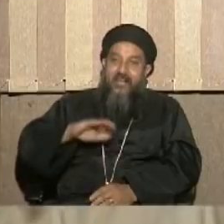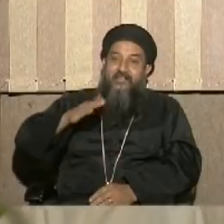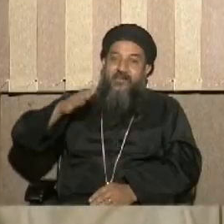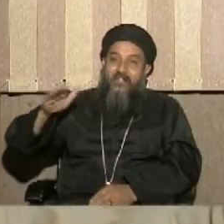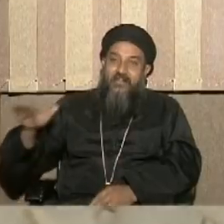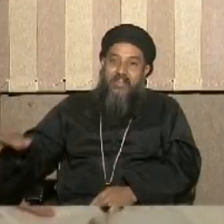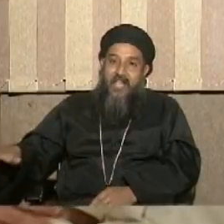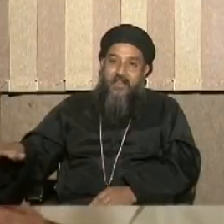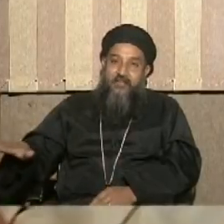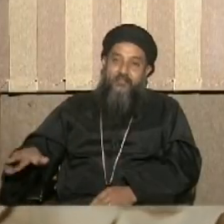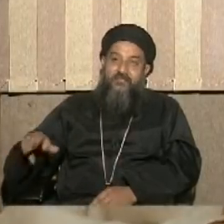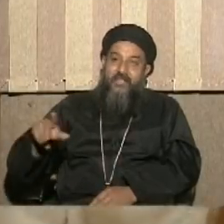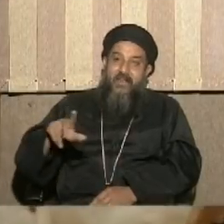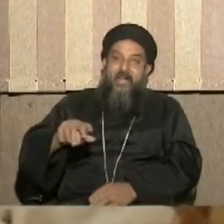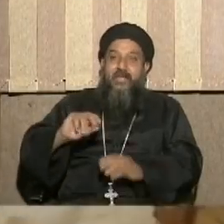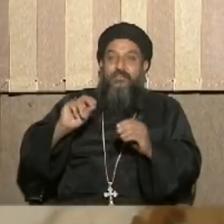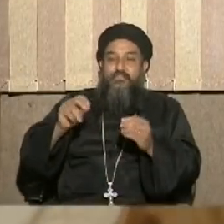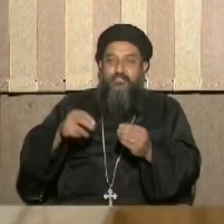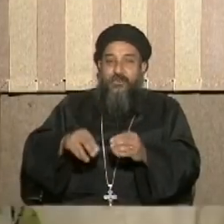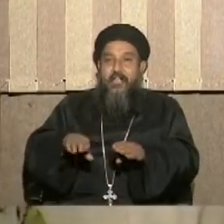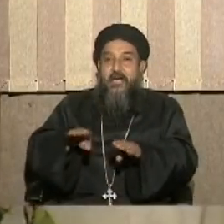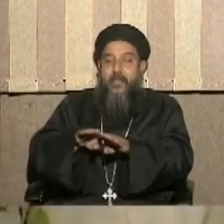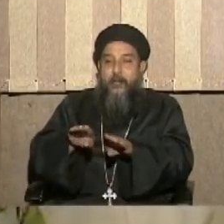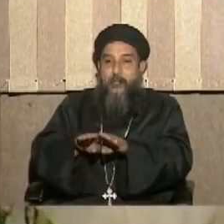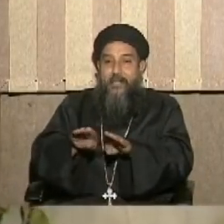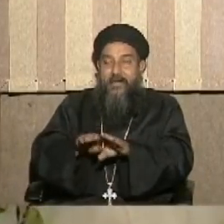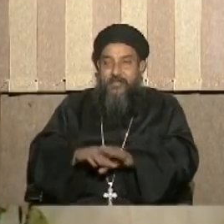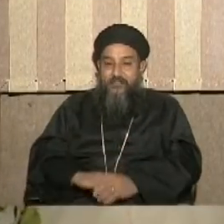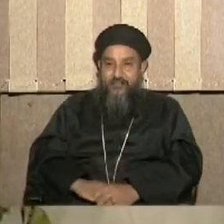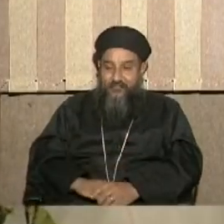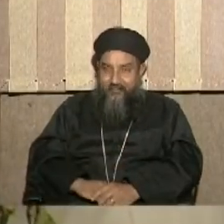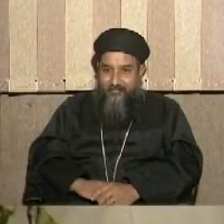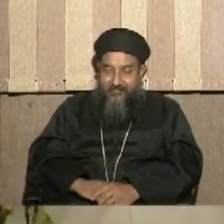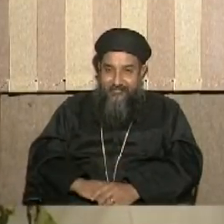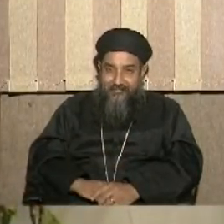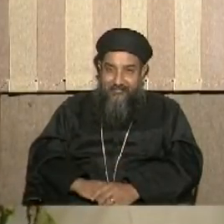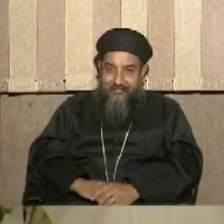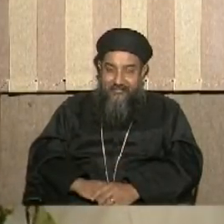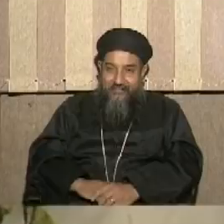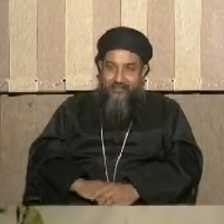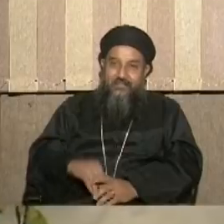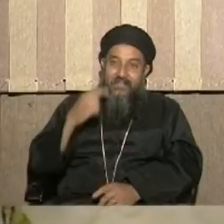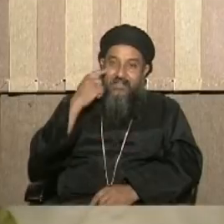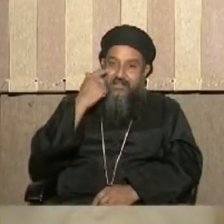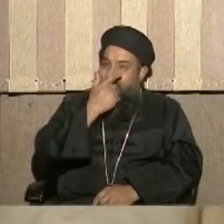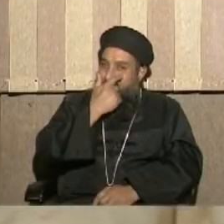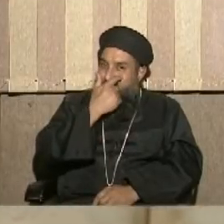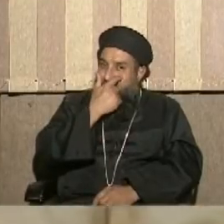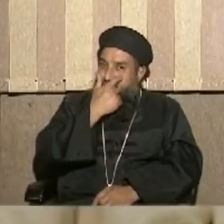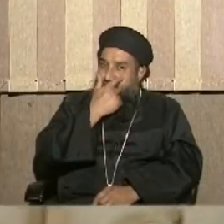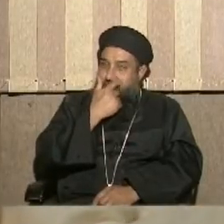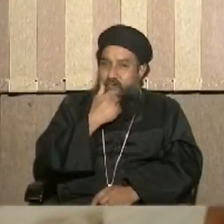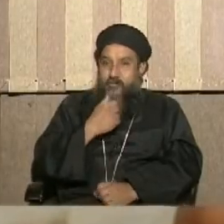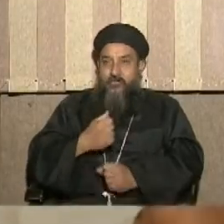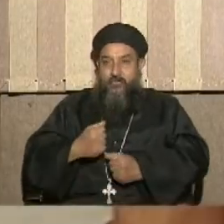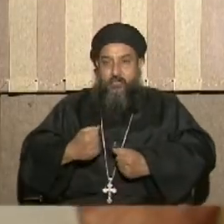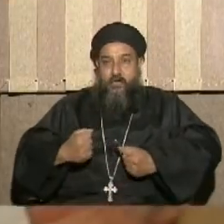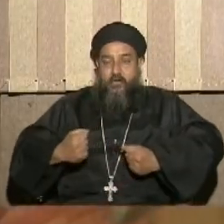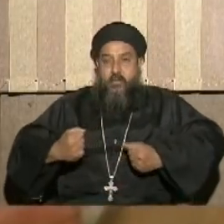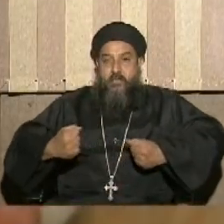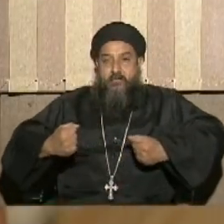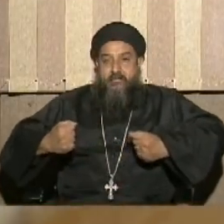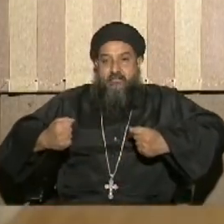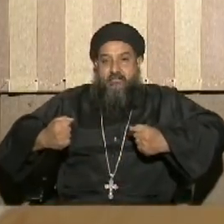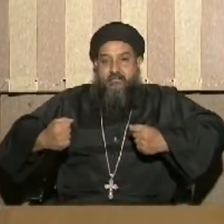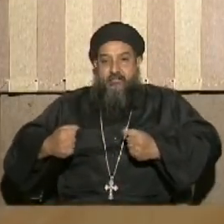الوادي رايح اشتري القمح وابيع الهوبب، بصيت لقيت جندي قوي قدامي،